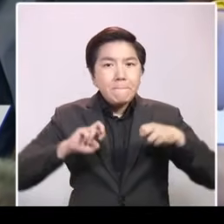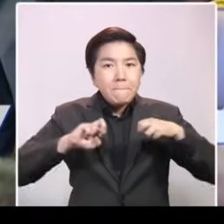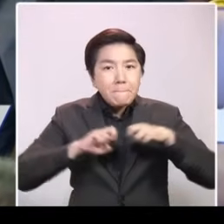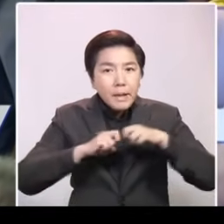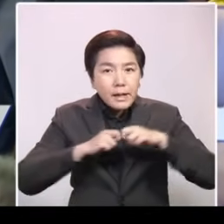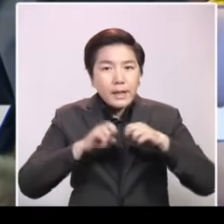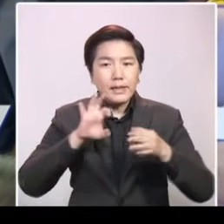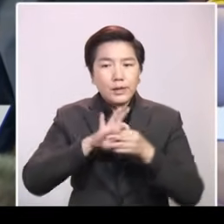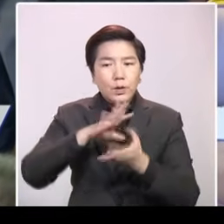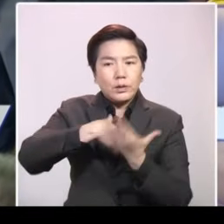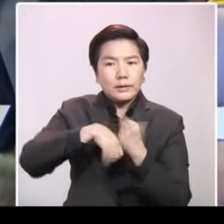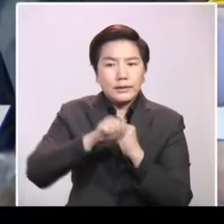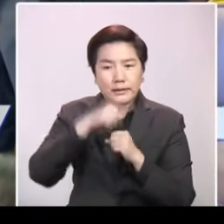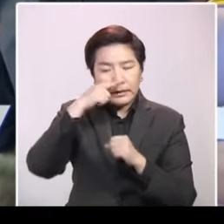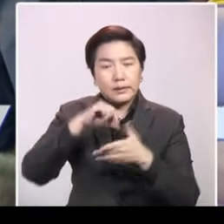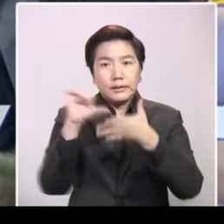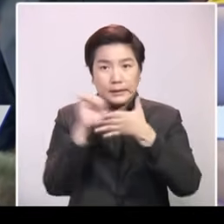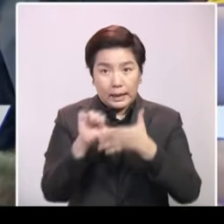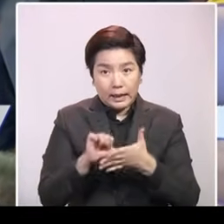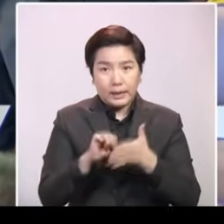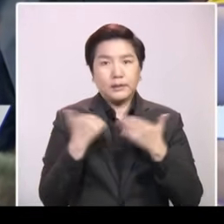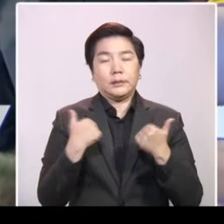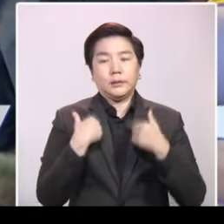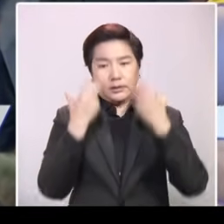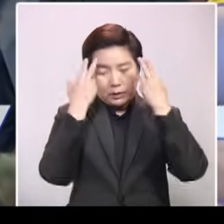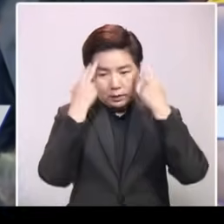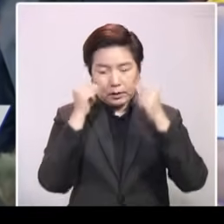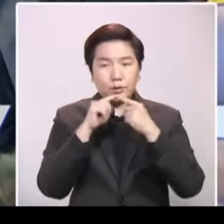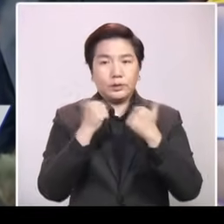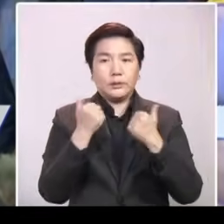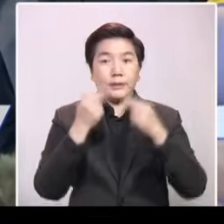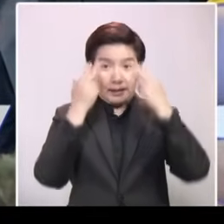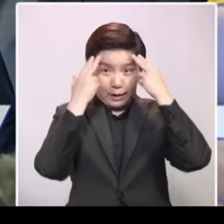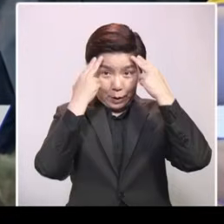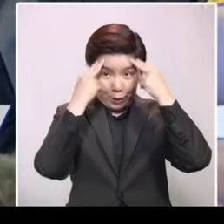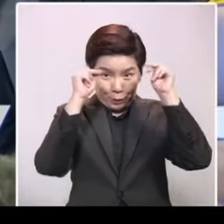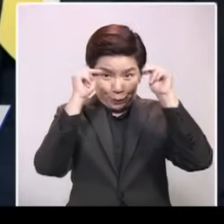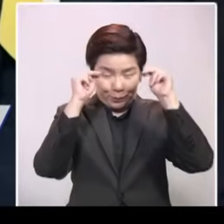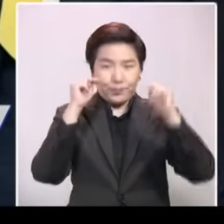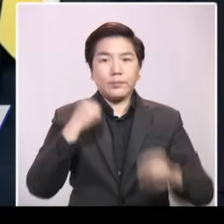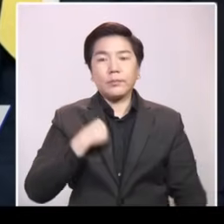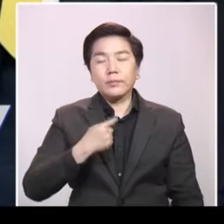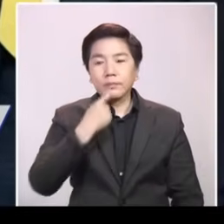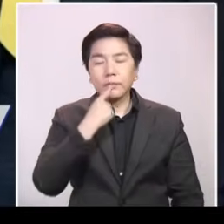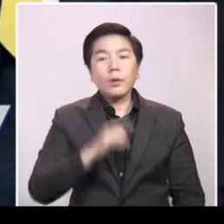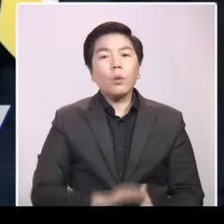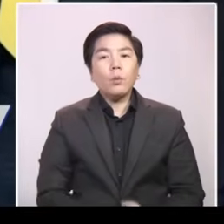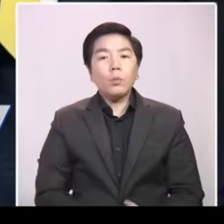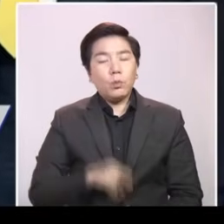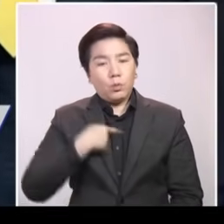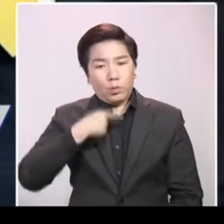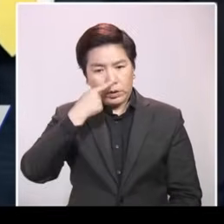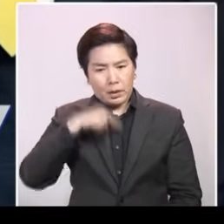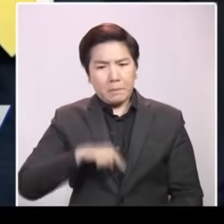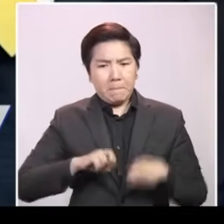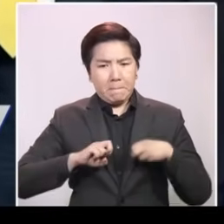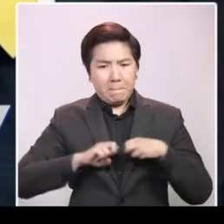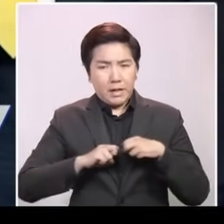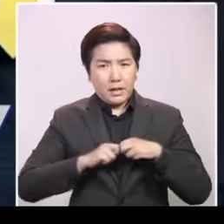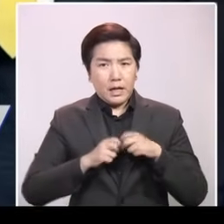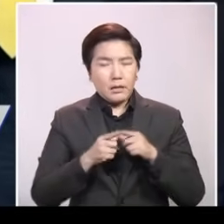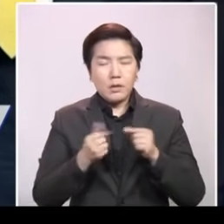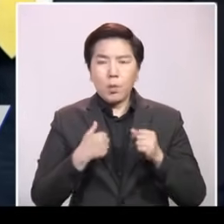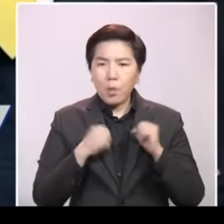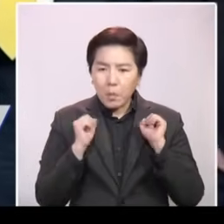เศรษฐกิจของประเทศเลยนะคะในขณะที่นายกรัฐมนตรีนายกรัฐมนตรีนะครับก็กล่าวว่าประเทศไทยประสบปัญหาเรื่อง